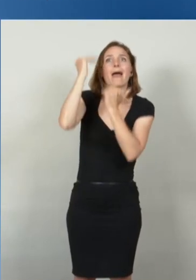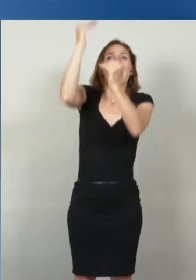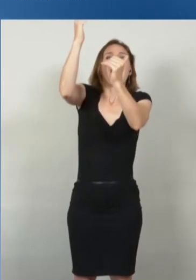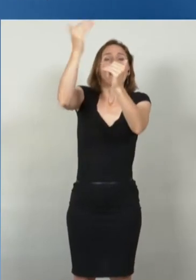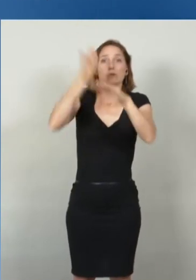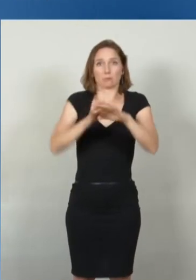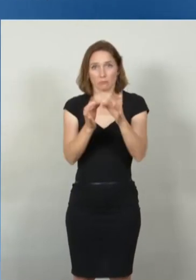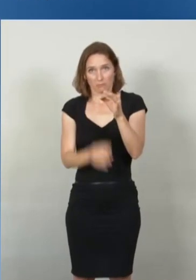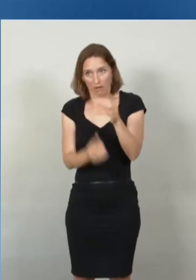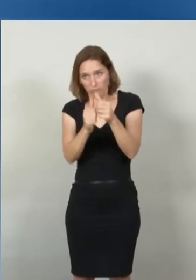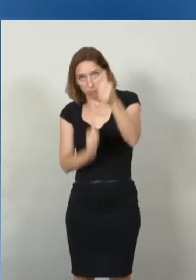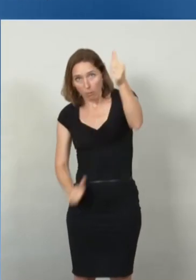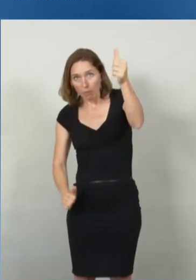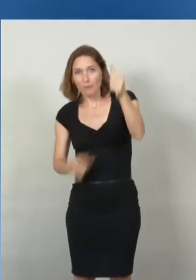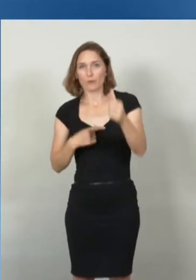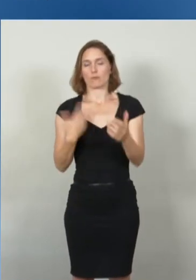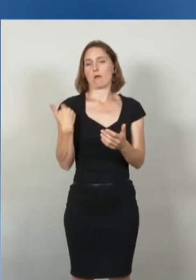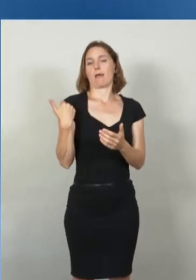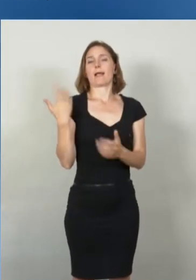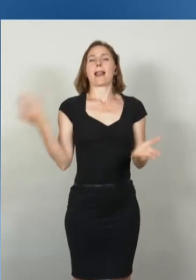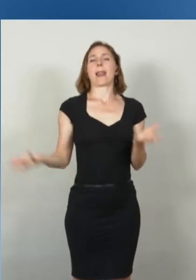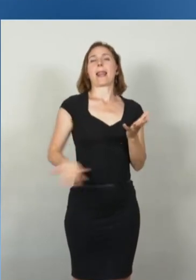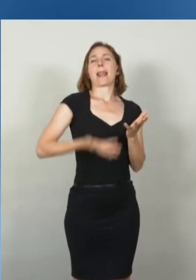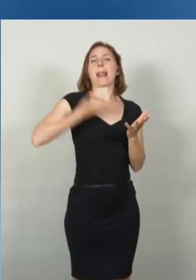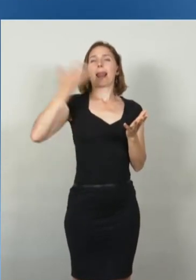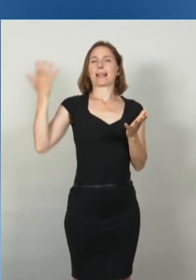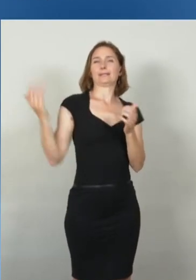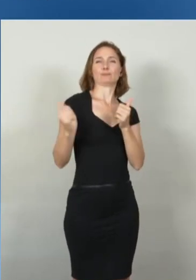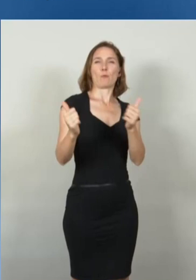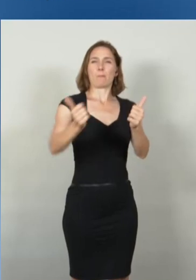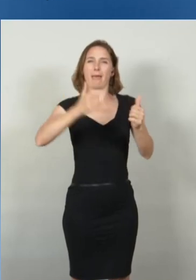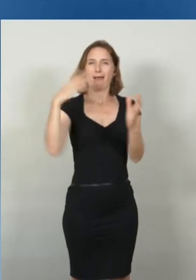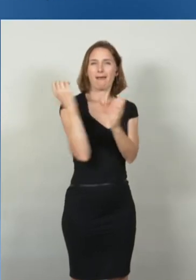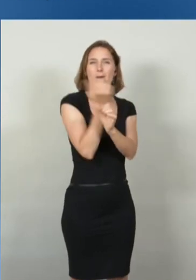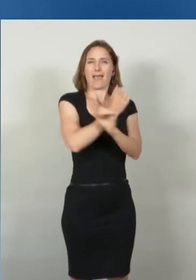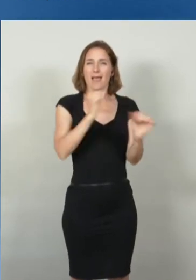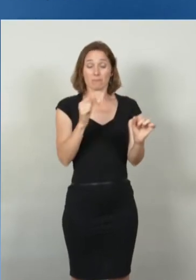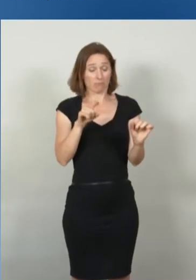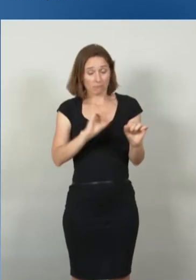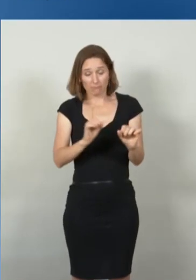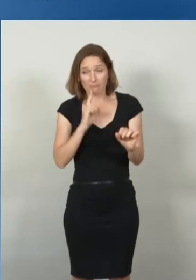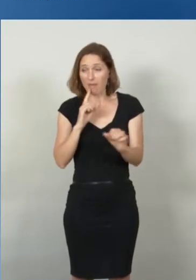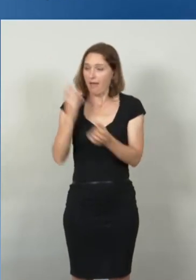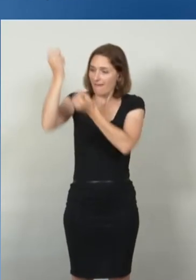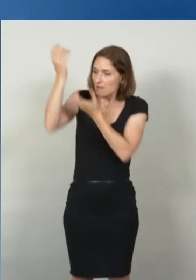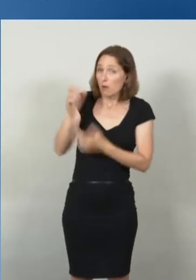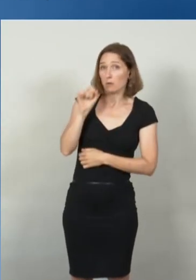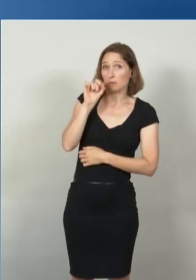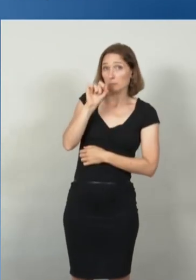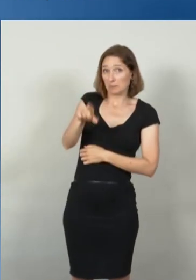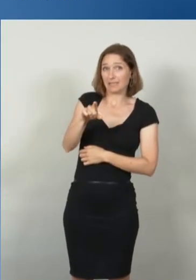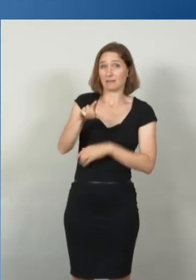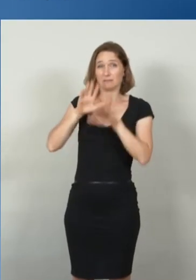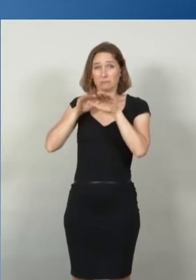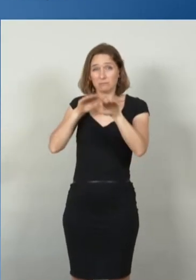grand emballement que vous nous avez vendu pendant 10 minutes de présentation je le redis une mobilisation citoyenne dans les défis en deçà des attentes j'ai pas moi qui l'écrit